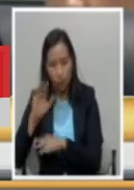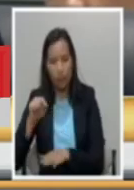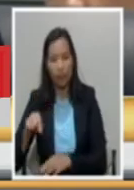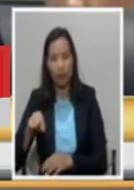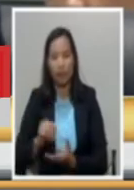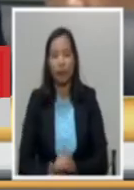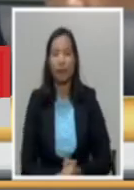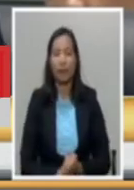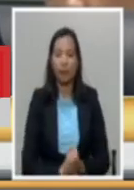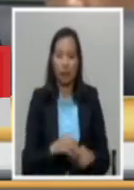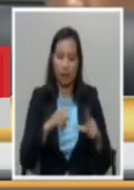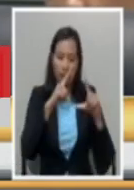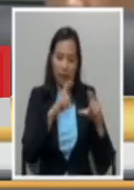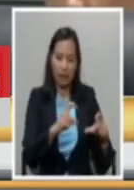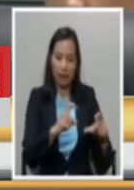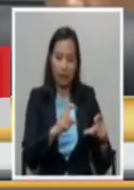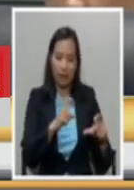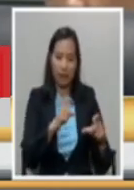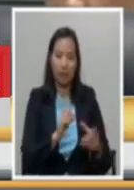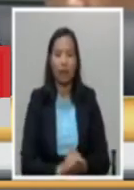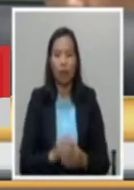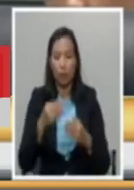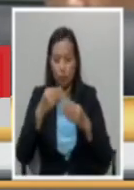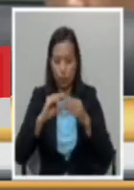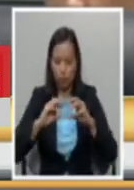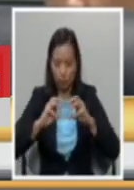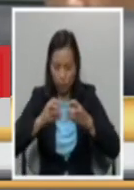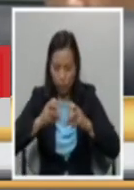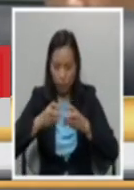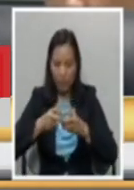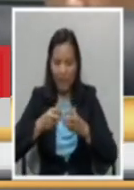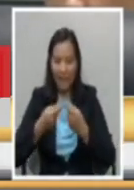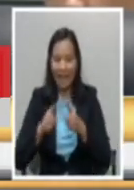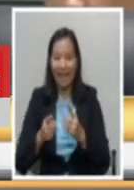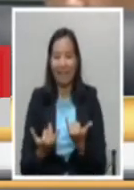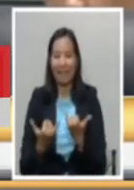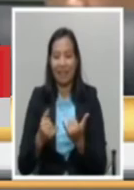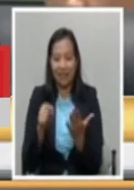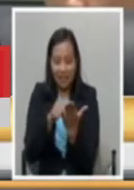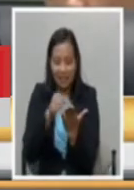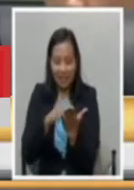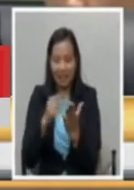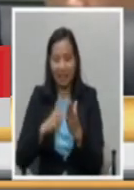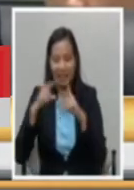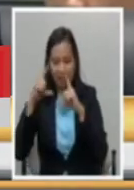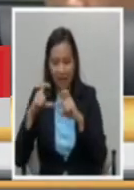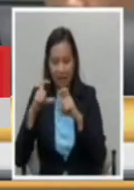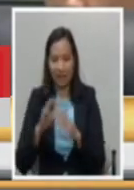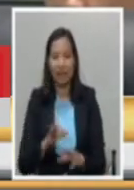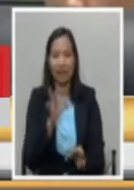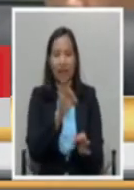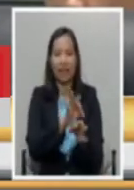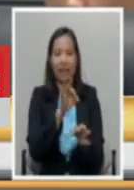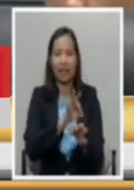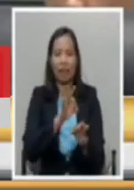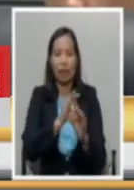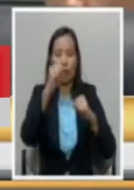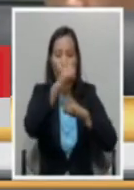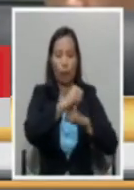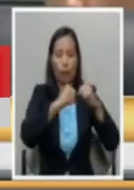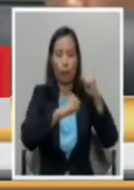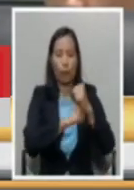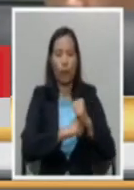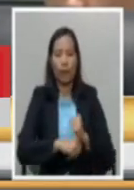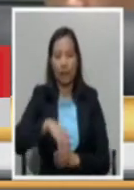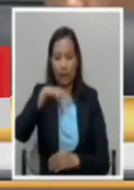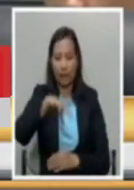กล้องถ่ายรูปเมื่อก่อนนี้ใช้ฟิล์มครับวันนี้มีกล้องดิจิตอลธนาคารวันนี้ไม่ต้องสร้างตึกไปตั้งสา